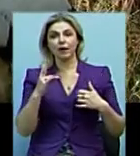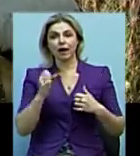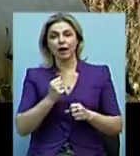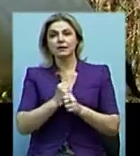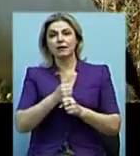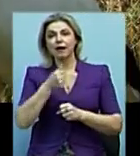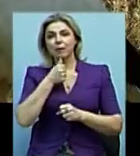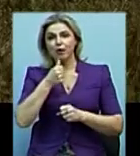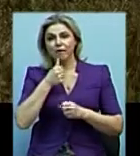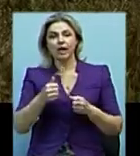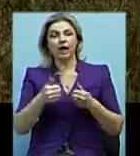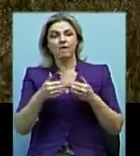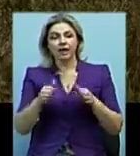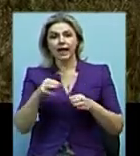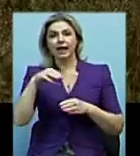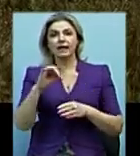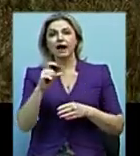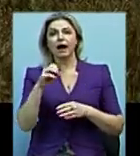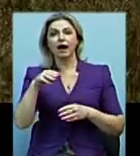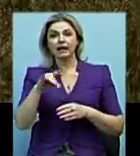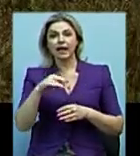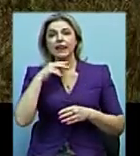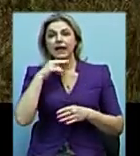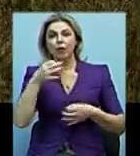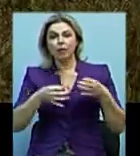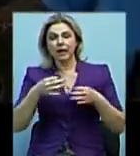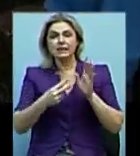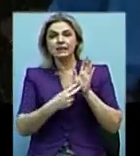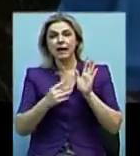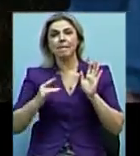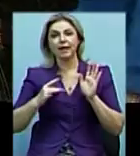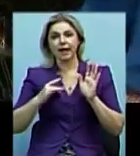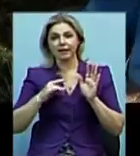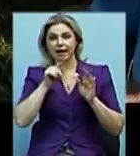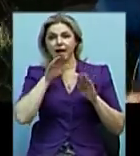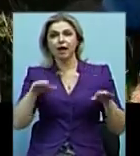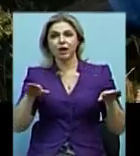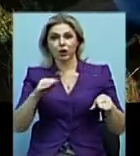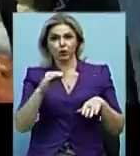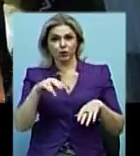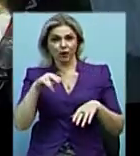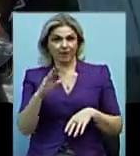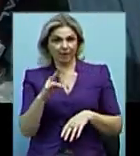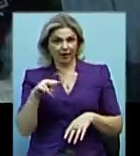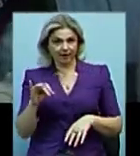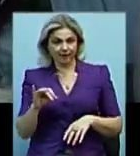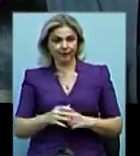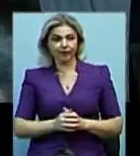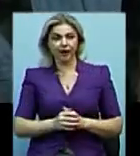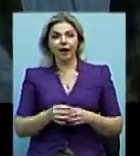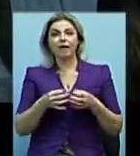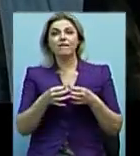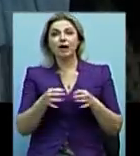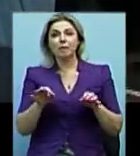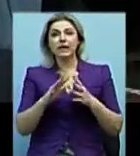спробу випустити в трихатах у дику природу 7 білих лелек. Трихати вибрали по той причині, що в